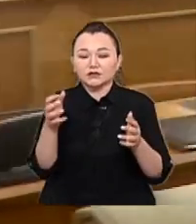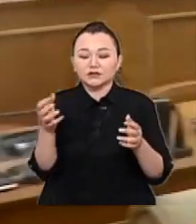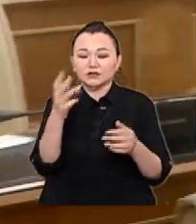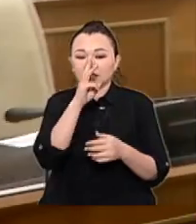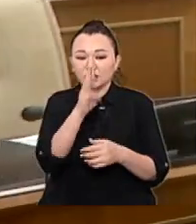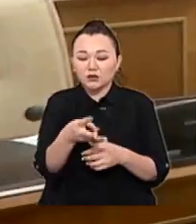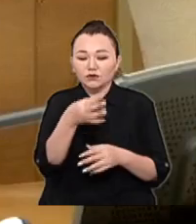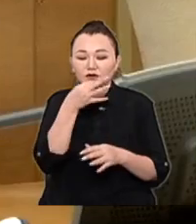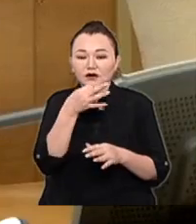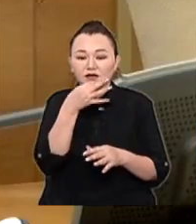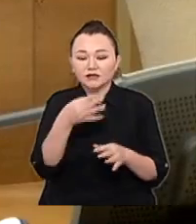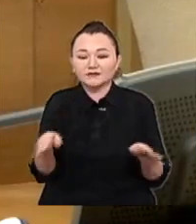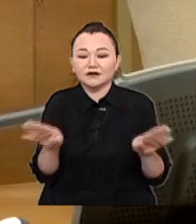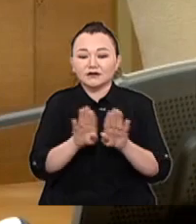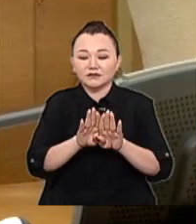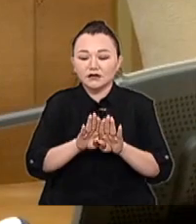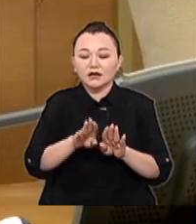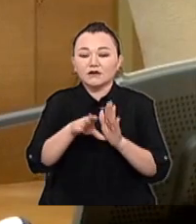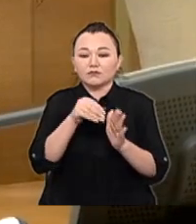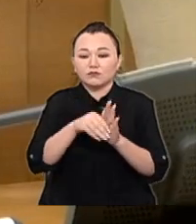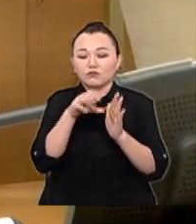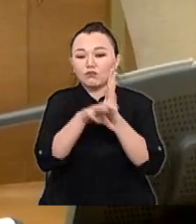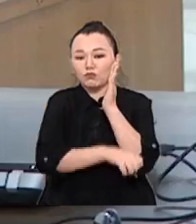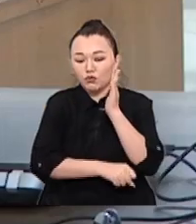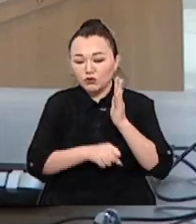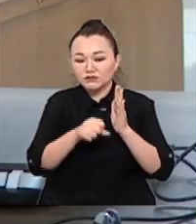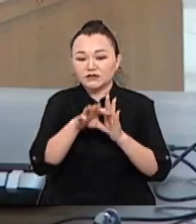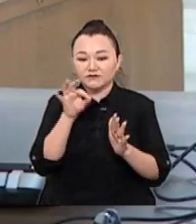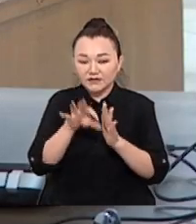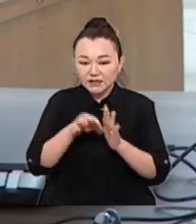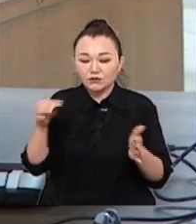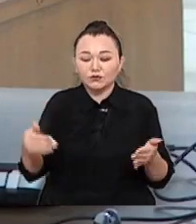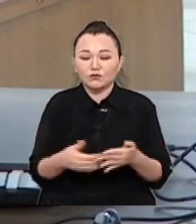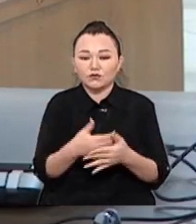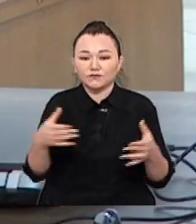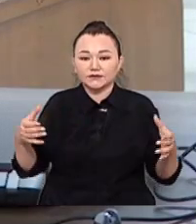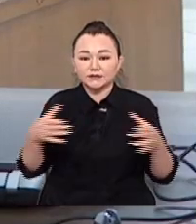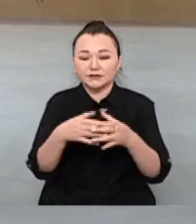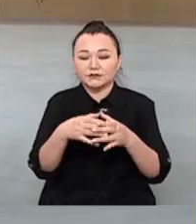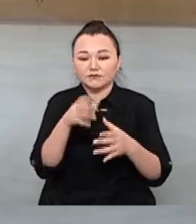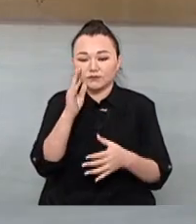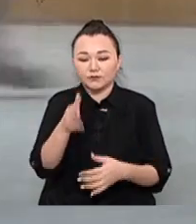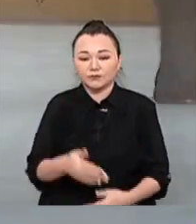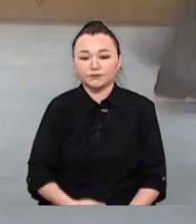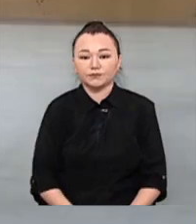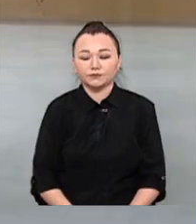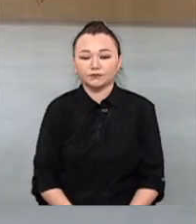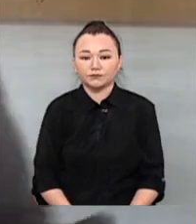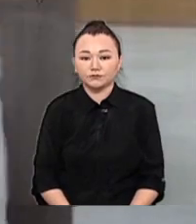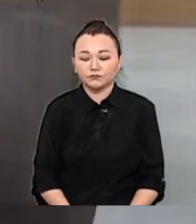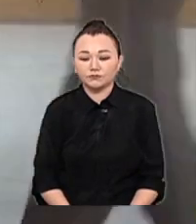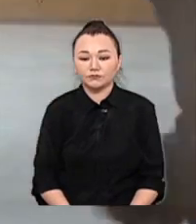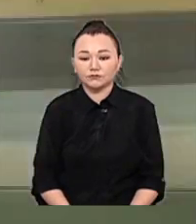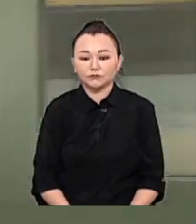жылға ерте жапты. Ал мәжіліс сайлауынан кейін үкіметтің жаңа құрамы жасақталатын болады. Айжан